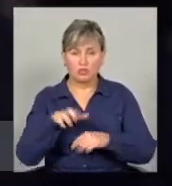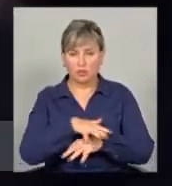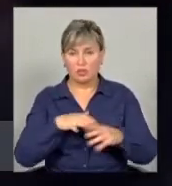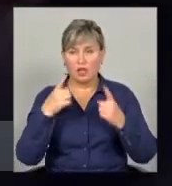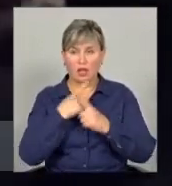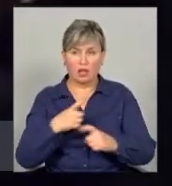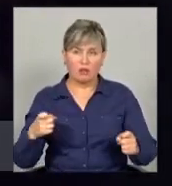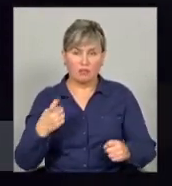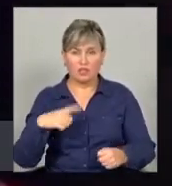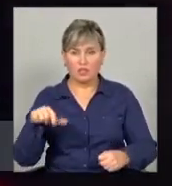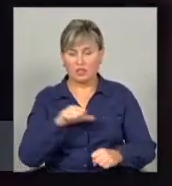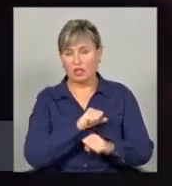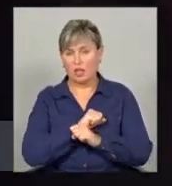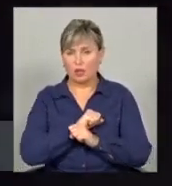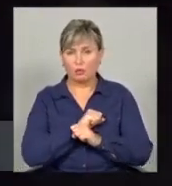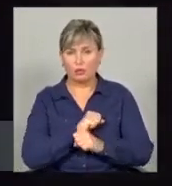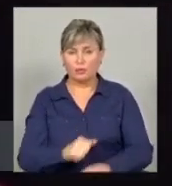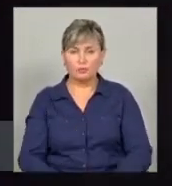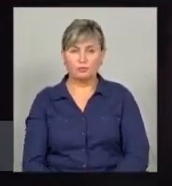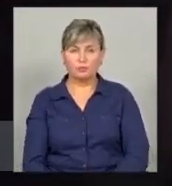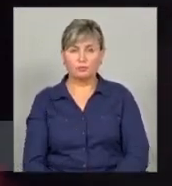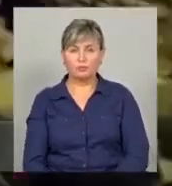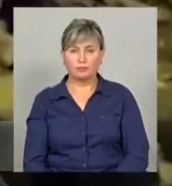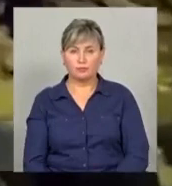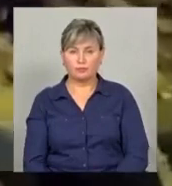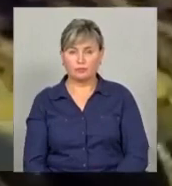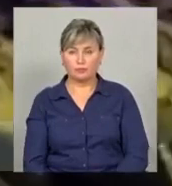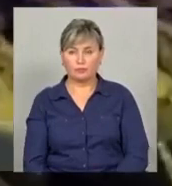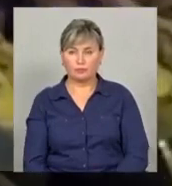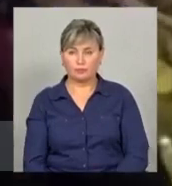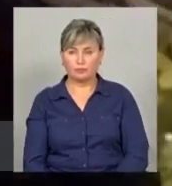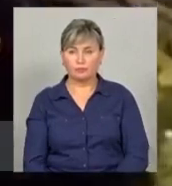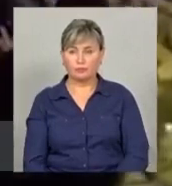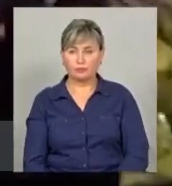объявлены недельные каникулы. Далее Насипова, Ренат Утеев, телеканал «Алматы», Астана.